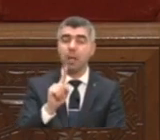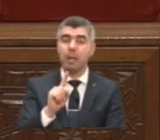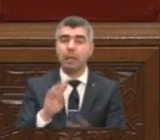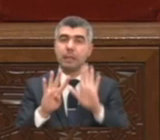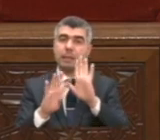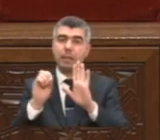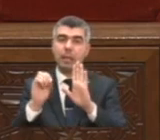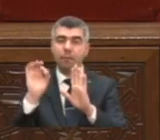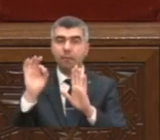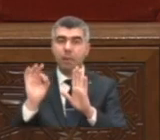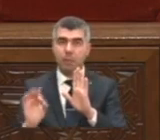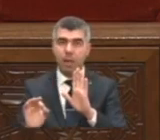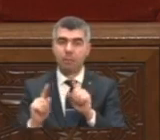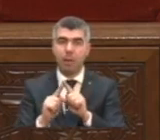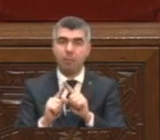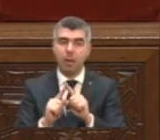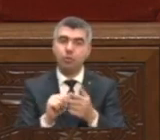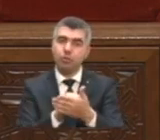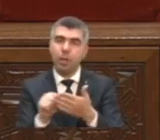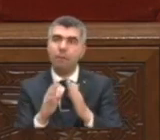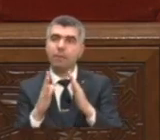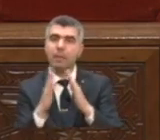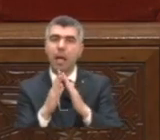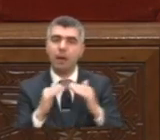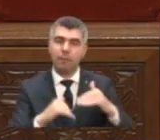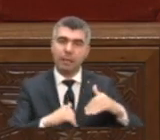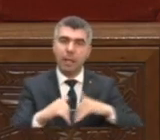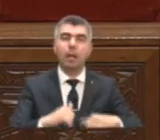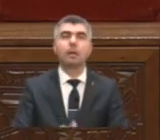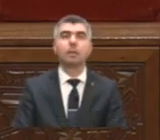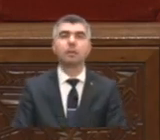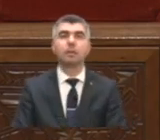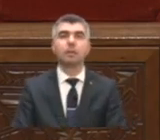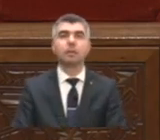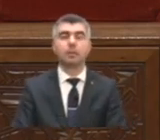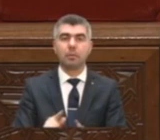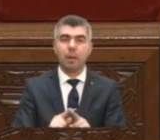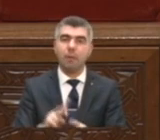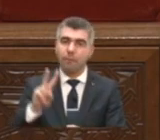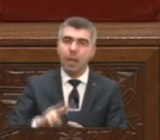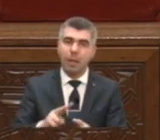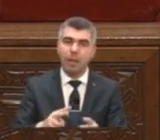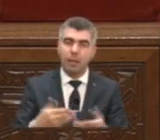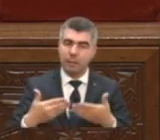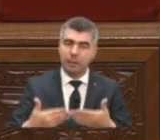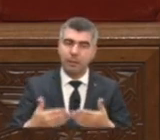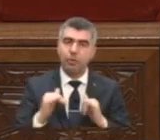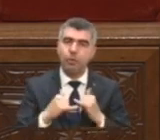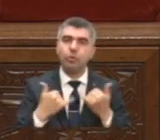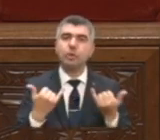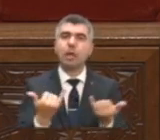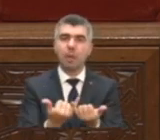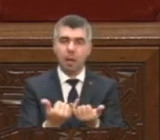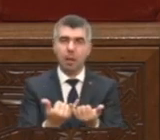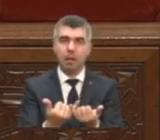في المناطق اللي تحرر فيها العقار. هو في الواقع انا اجتمعت وهذا هما من الحلول اللي درنا، اجتمعت